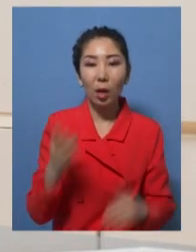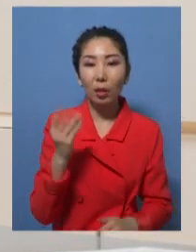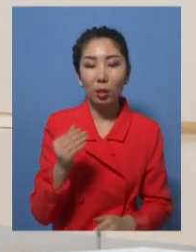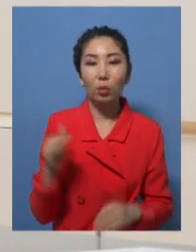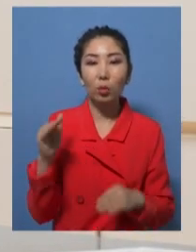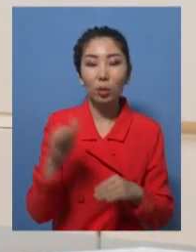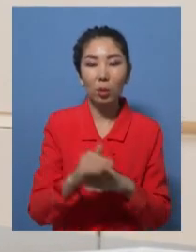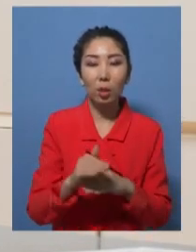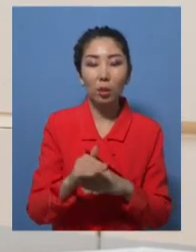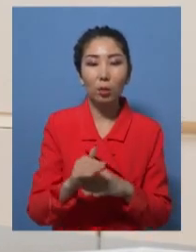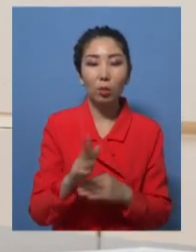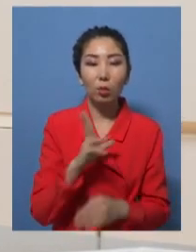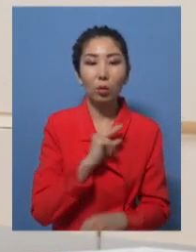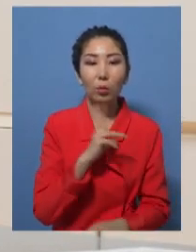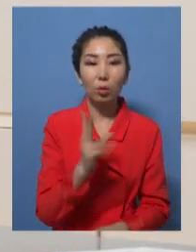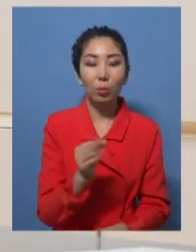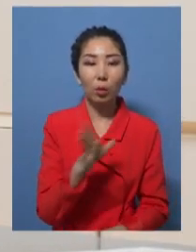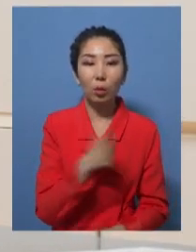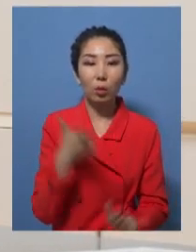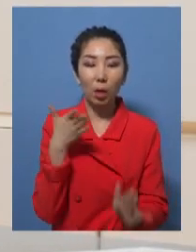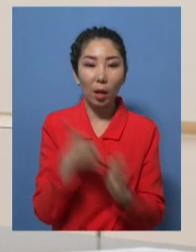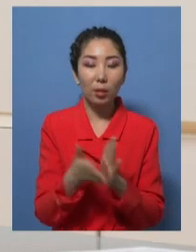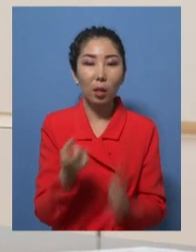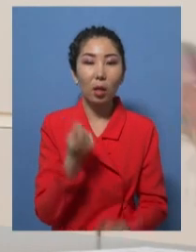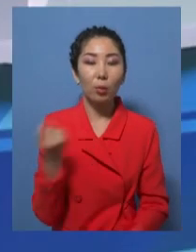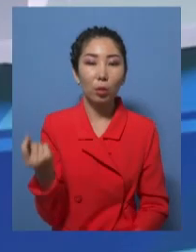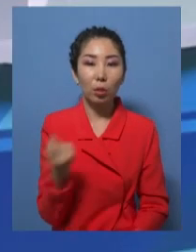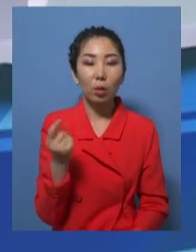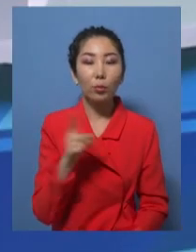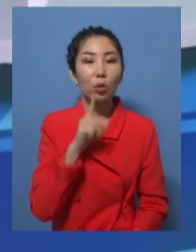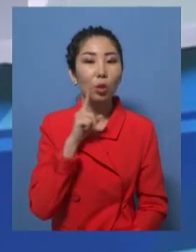төлейсіз. Сізден жұмыс берушіден шығын аз шығады.